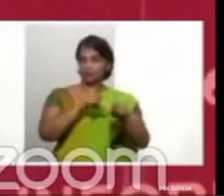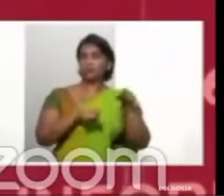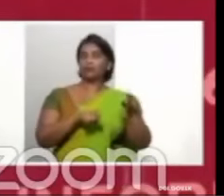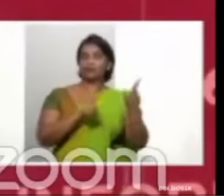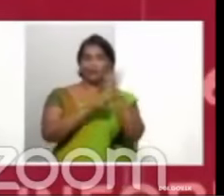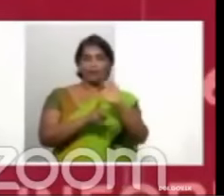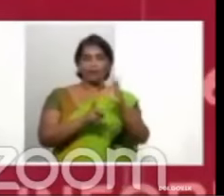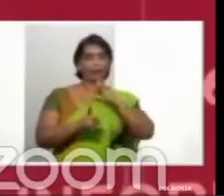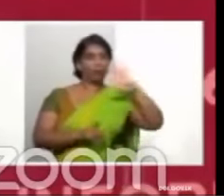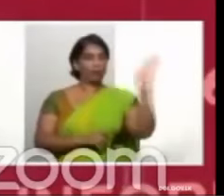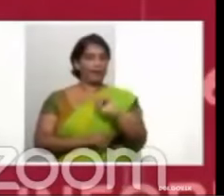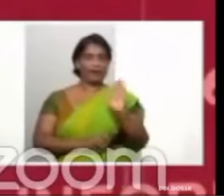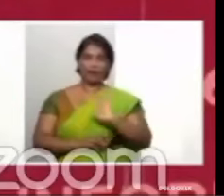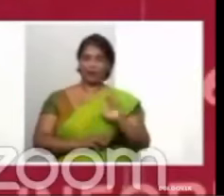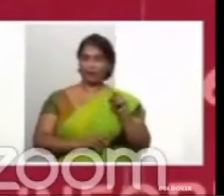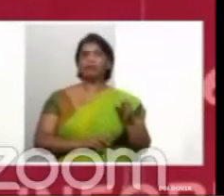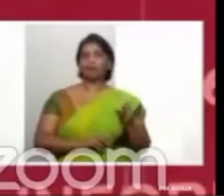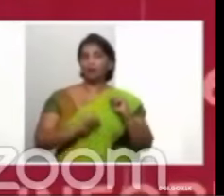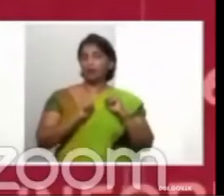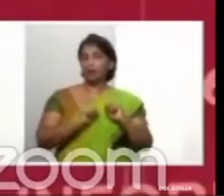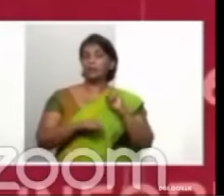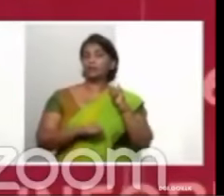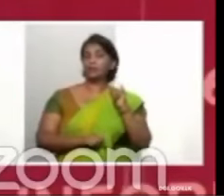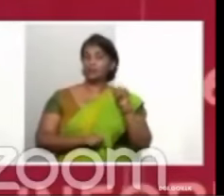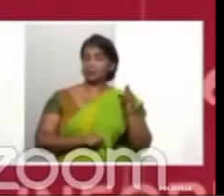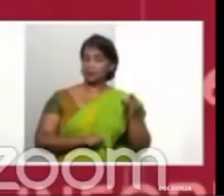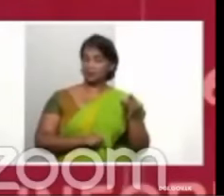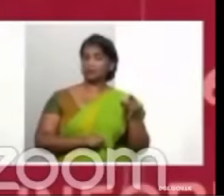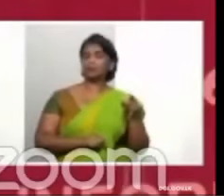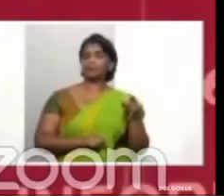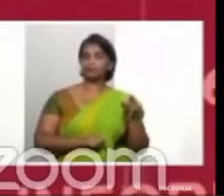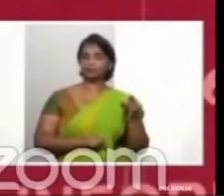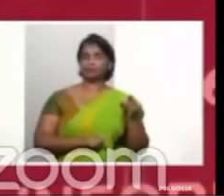අය එකවර හදිසියේ කැඳවන්නේ නැහැ. මොකද සමහර